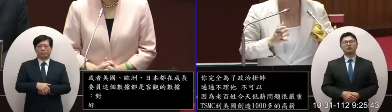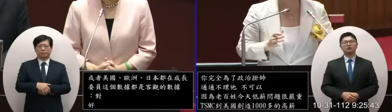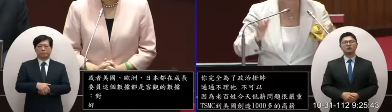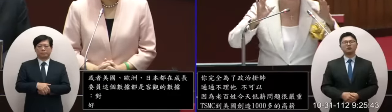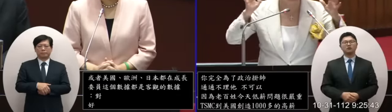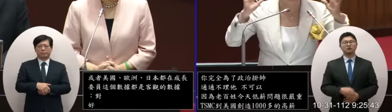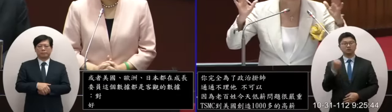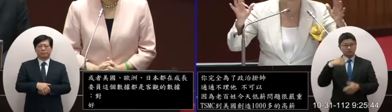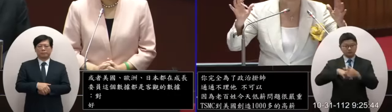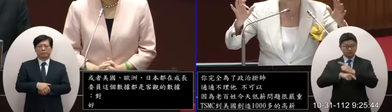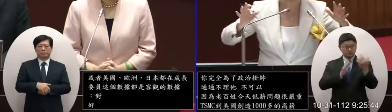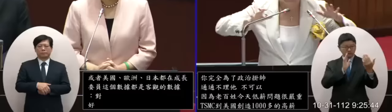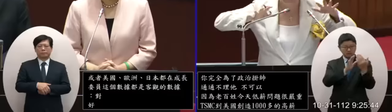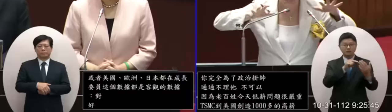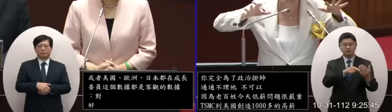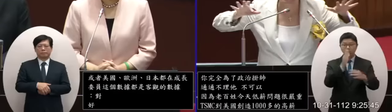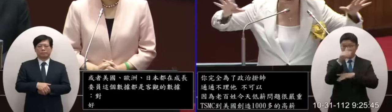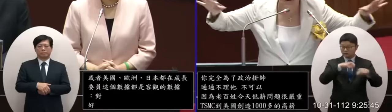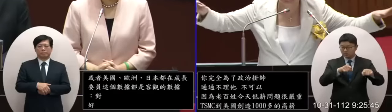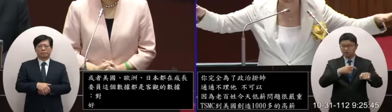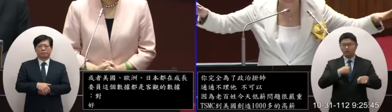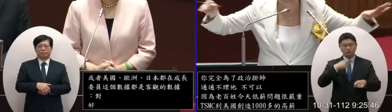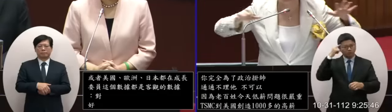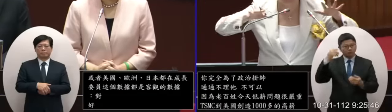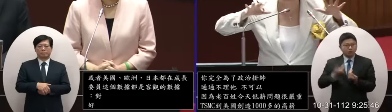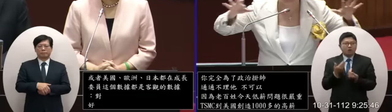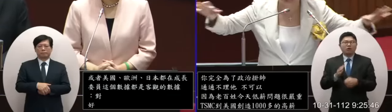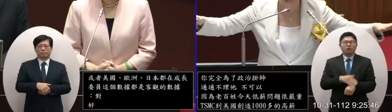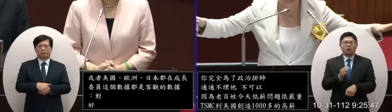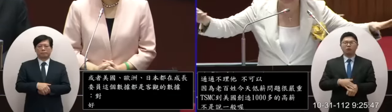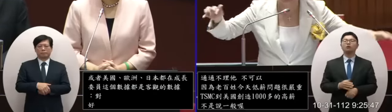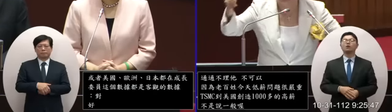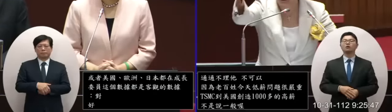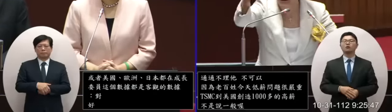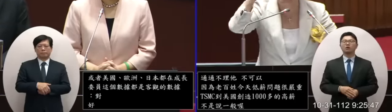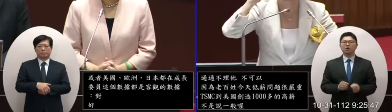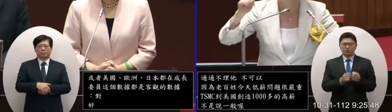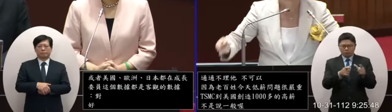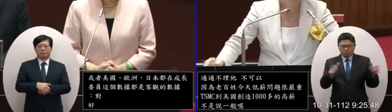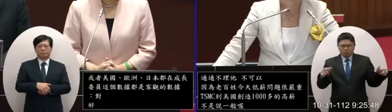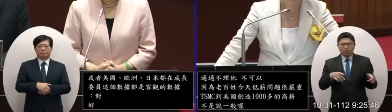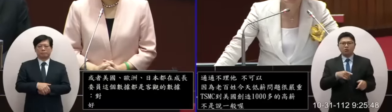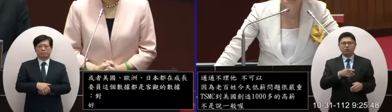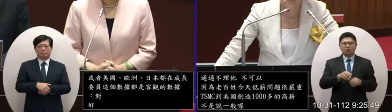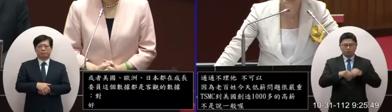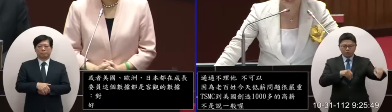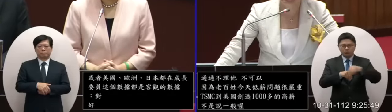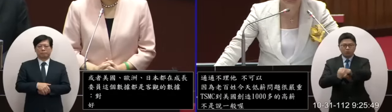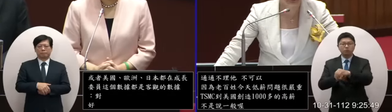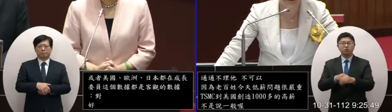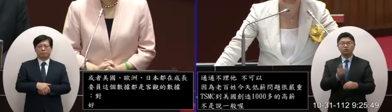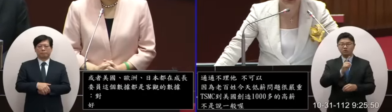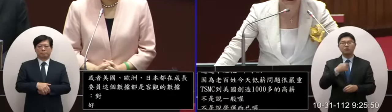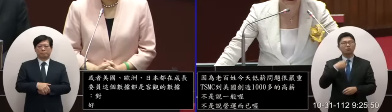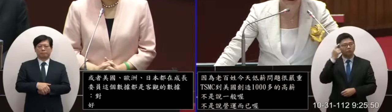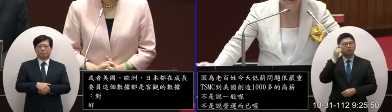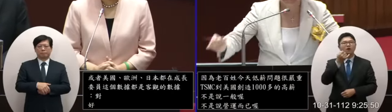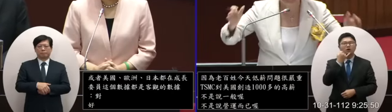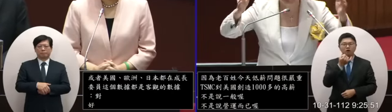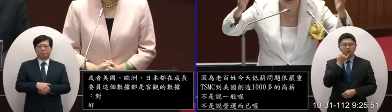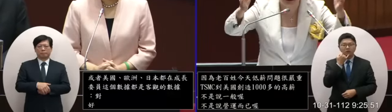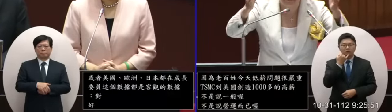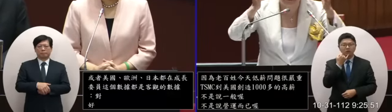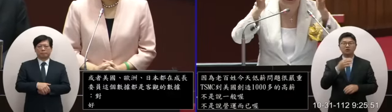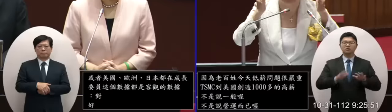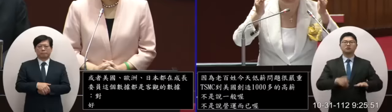去新南向，我们都没有意见，你把市场做大，把饼做大，好事。但问题是说，如果你不是，